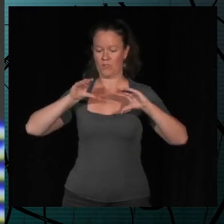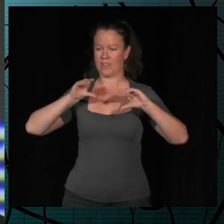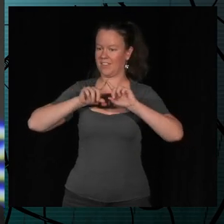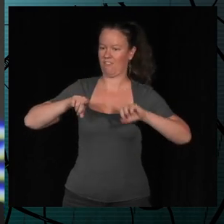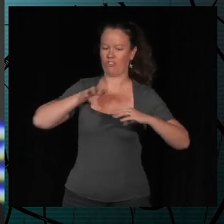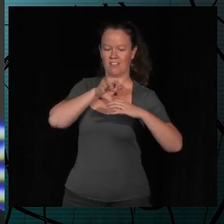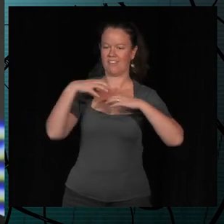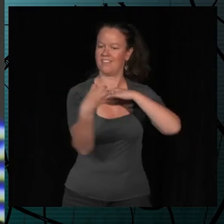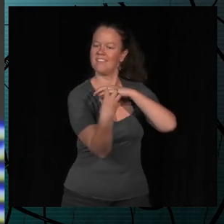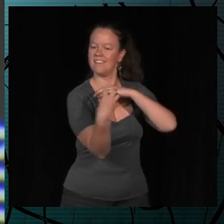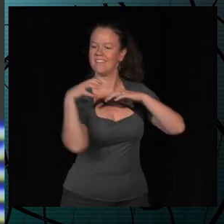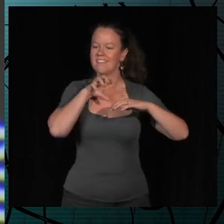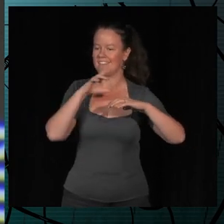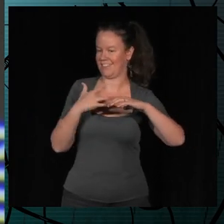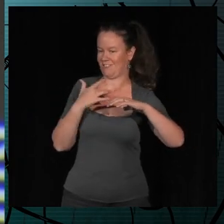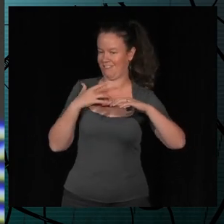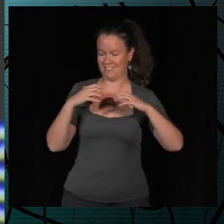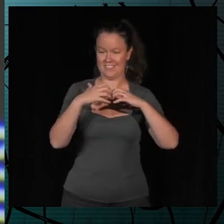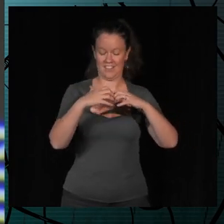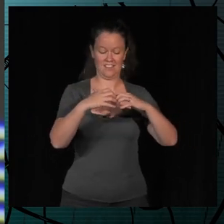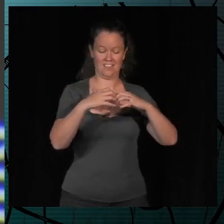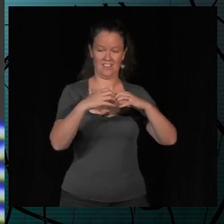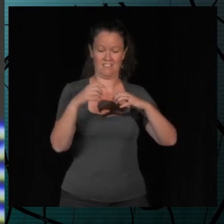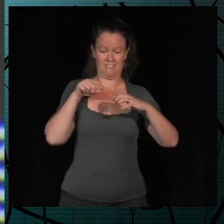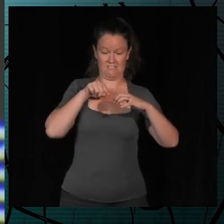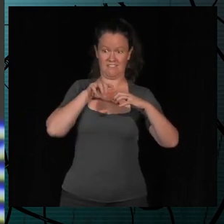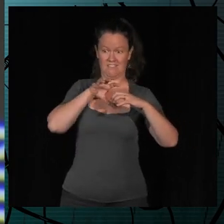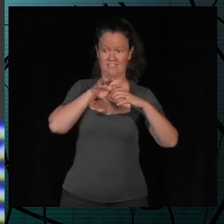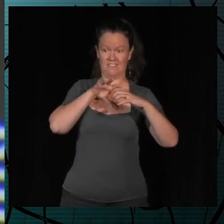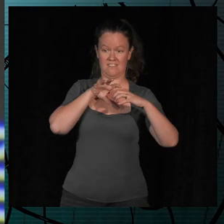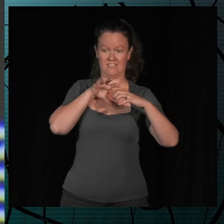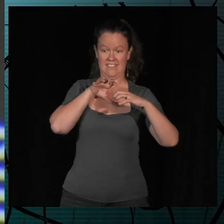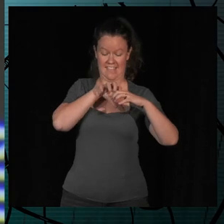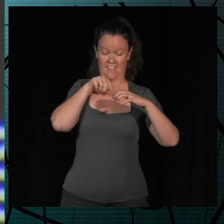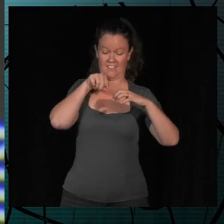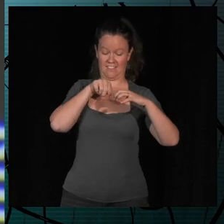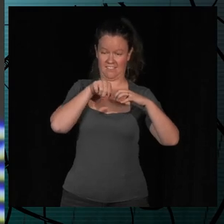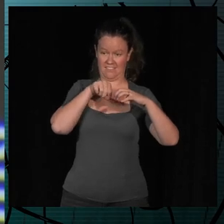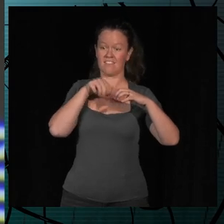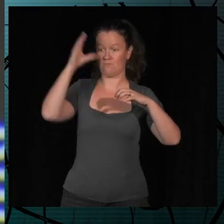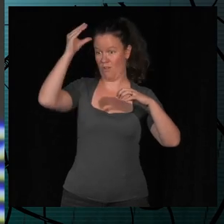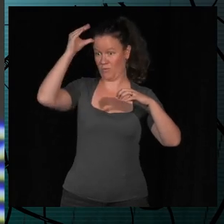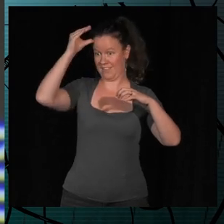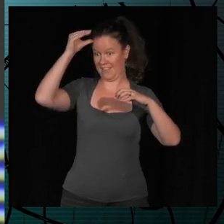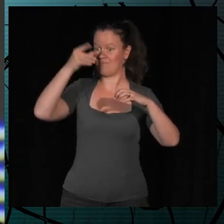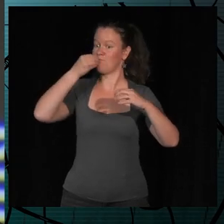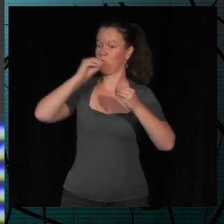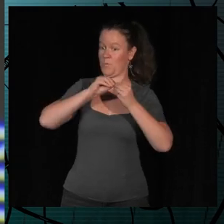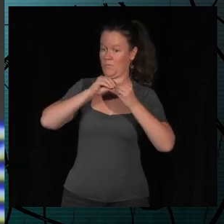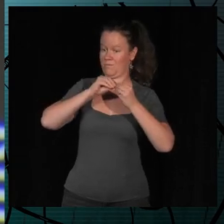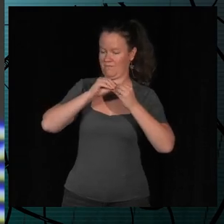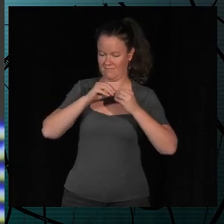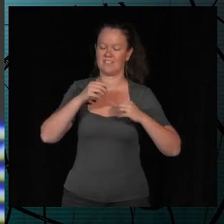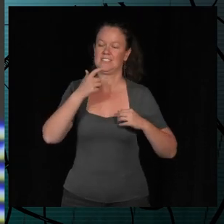inférieur du cerveau vont vont vont mourir et avoir pour conséquence qu'au début de la puberté